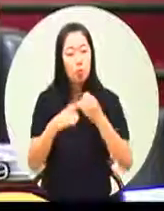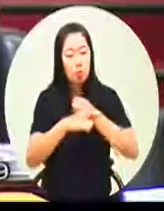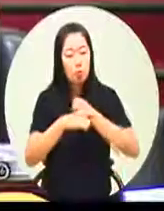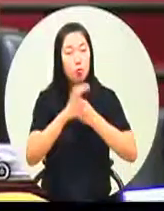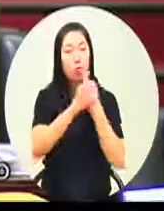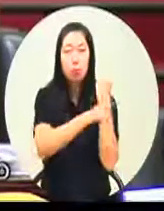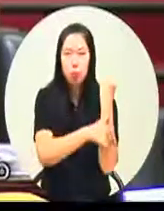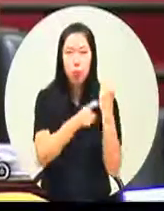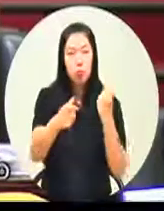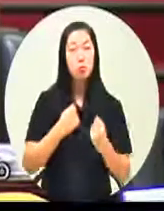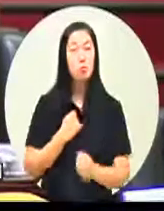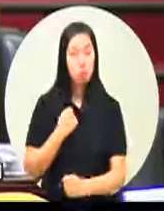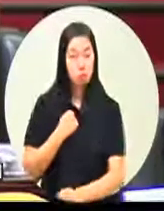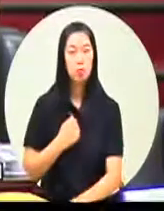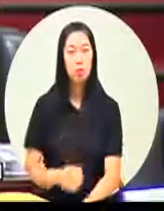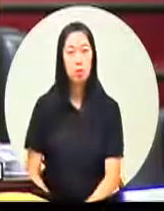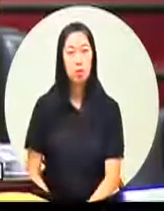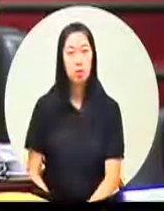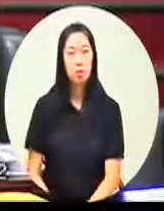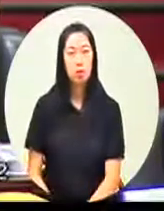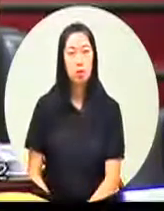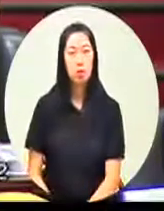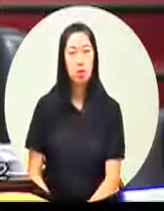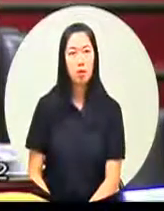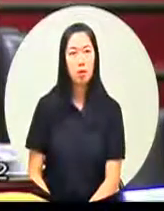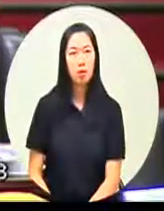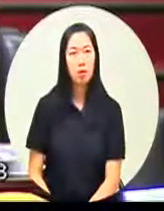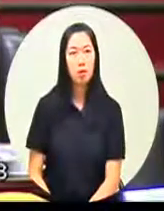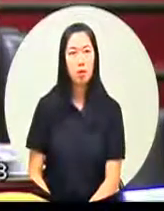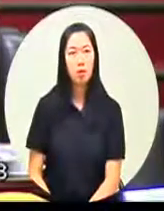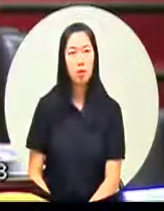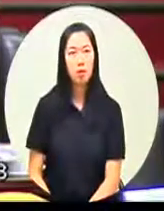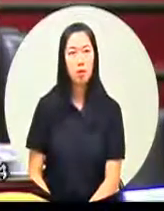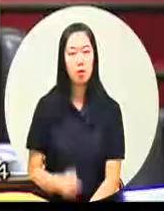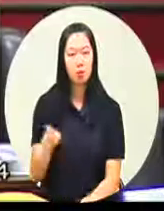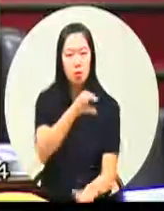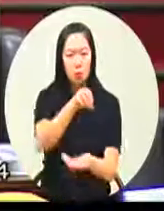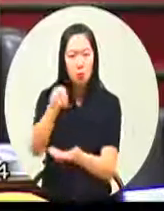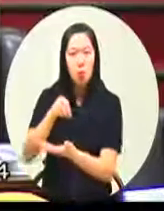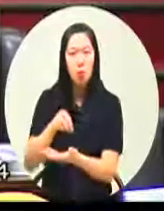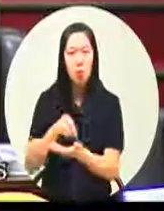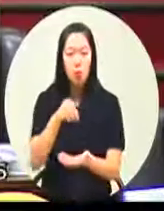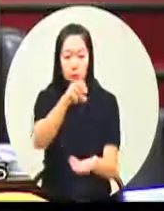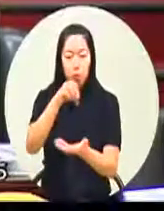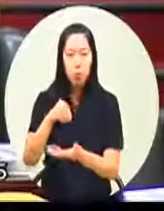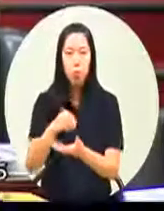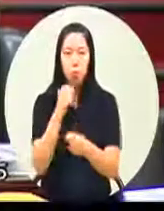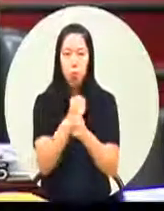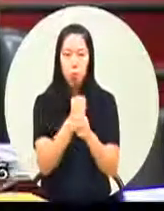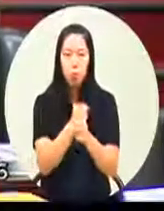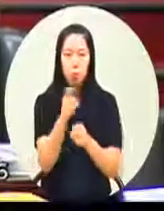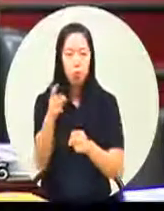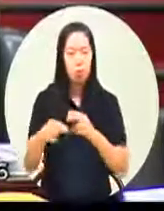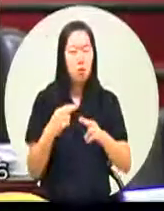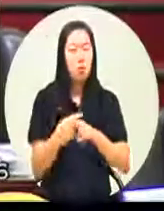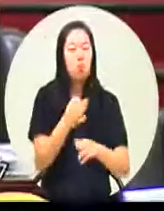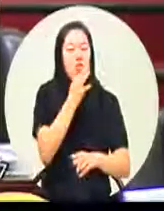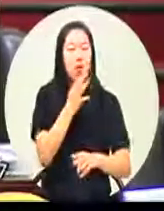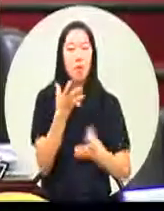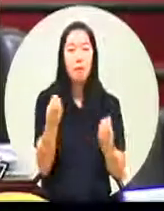呢？哈，这个怎么会是？这个怎么会可以拿来做参考呢？怎么可以相信呢？完全一点信度效度都没